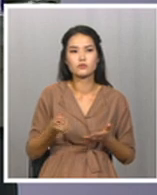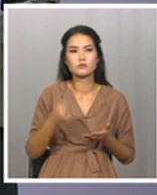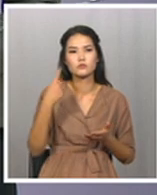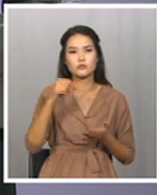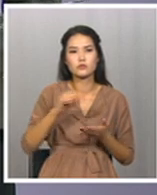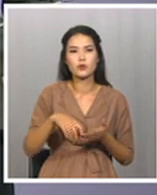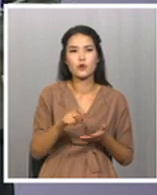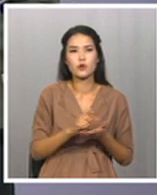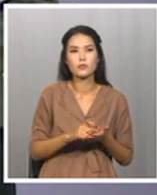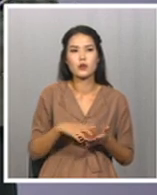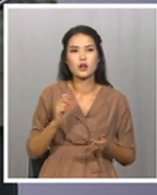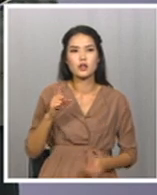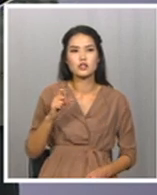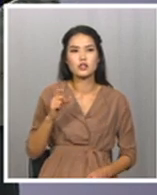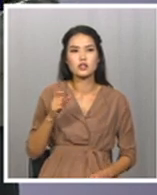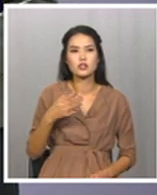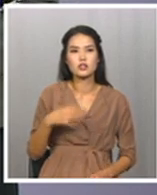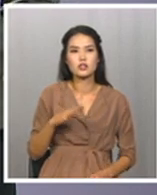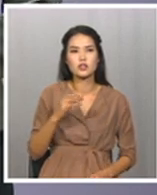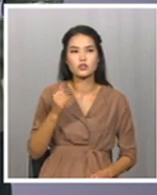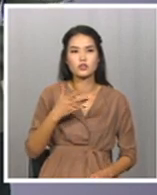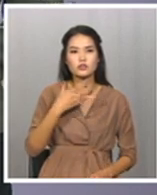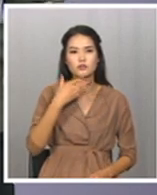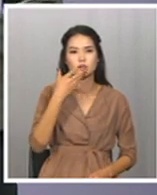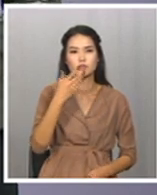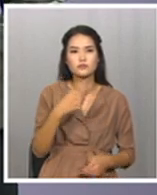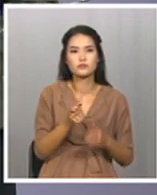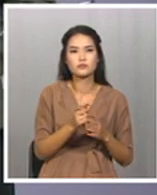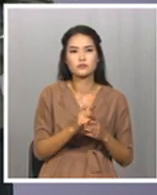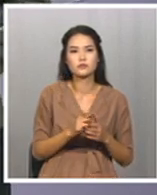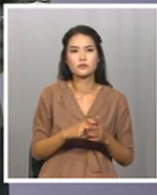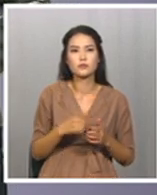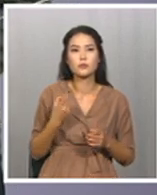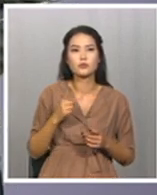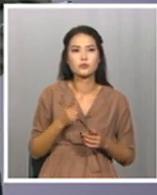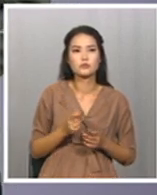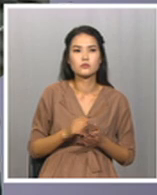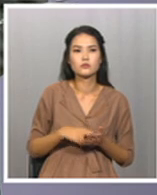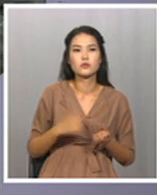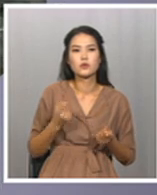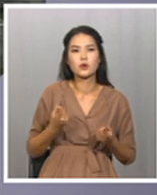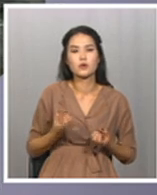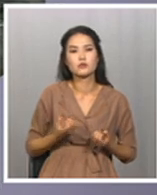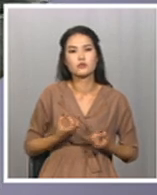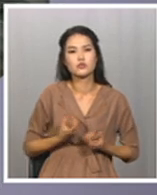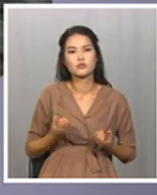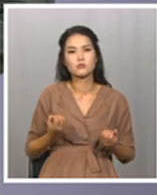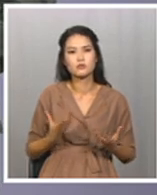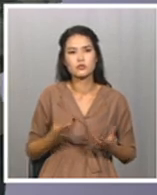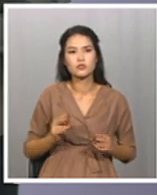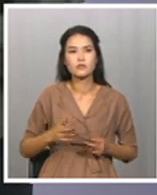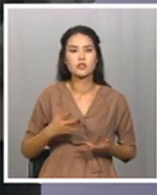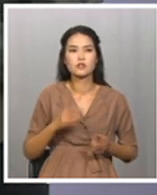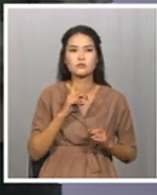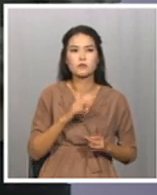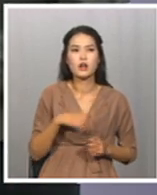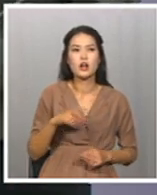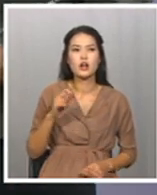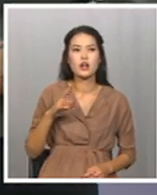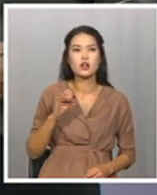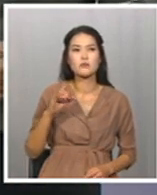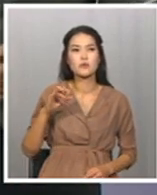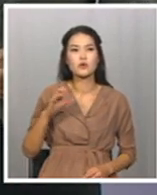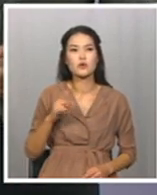романа «Азазель» – Эраст Петрович Фандорин. Кто он такой? Чем он занимался? Обычный он человек или нет? Эраст Петрович Фандорин